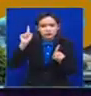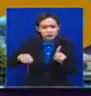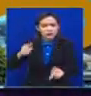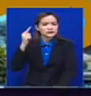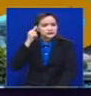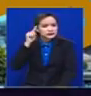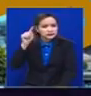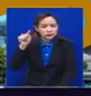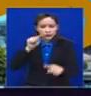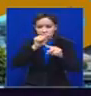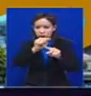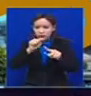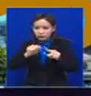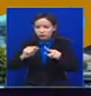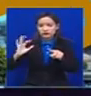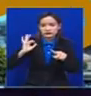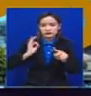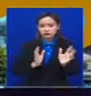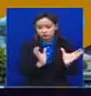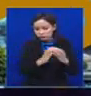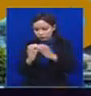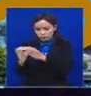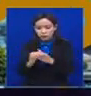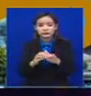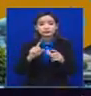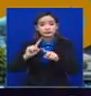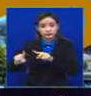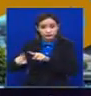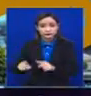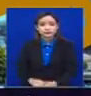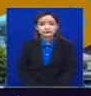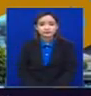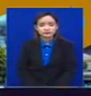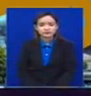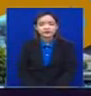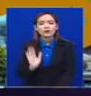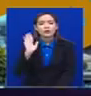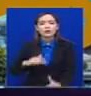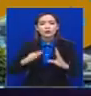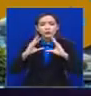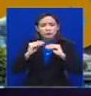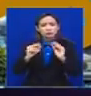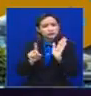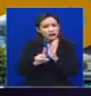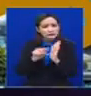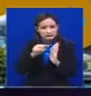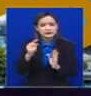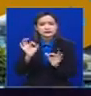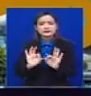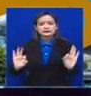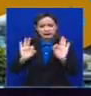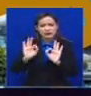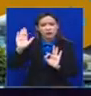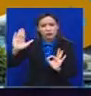งถึงอัตราส่วนของสมาชิกแต่ละสภาด้วยนะหลาน อ๋อการประชุมร่วมกันแต่ละครั้งนับว่ามีความสำคัญต่อประเ